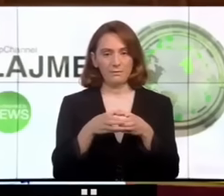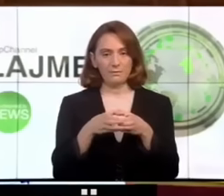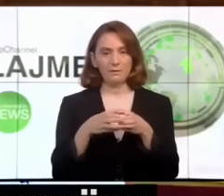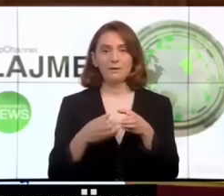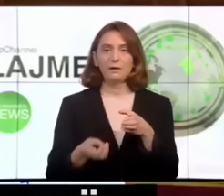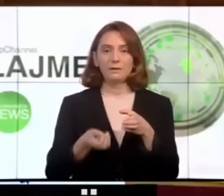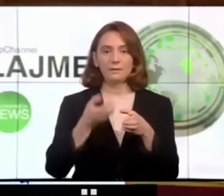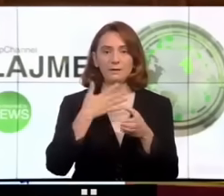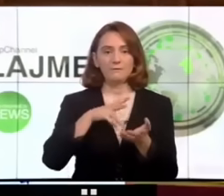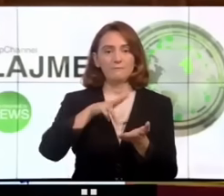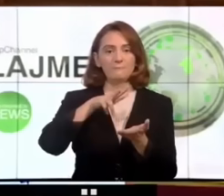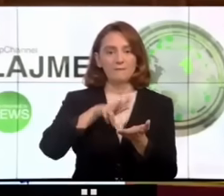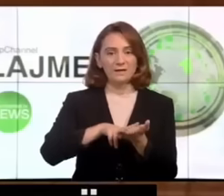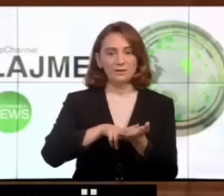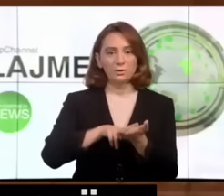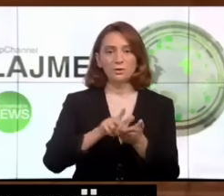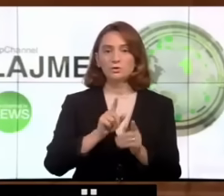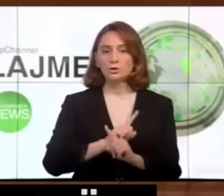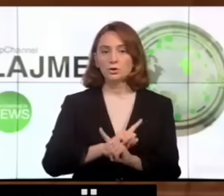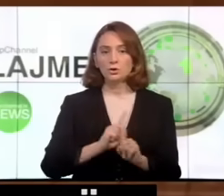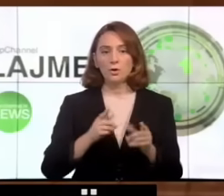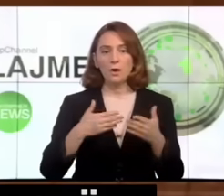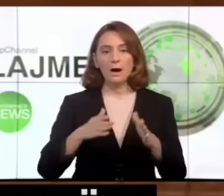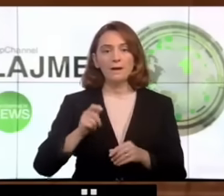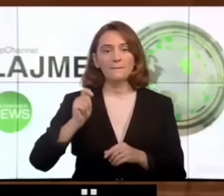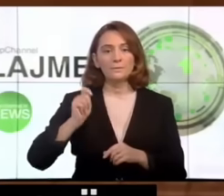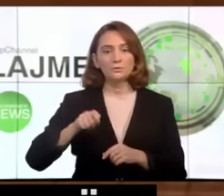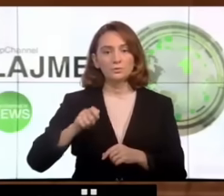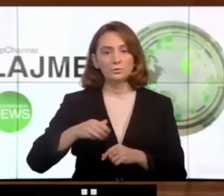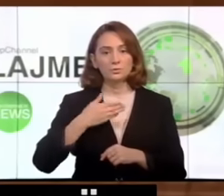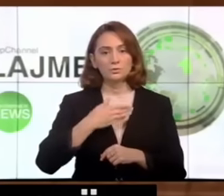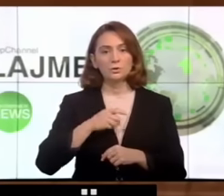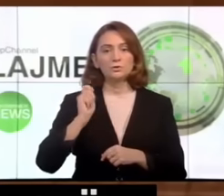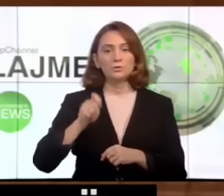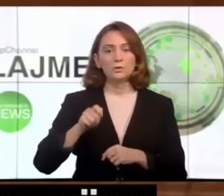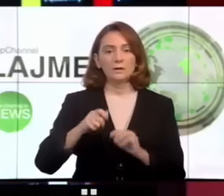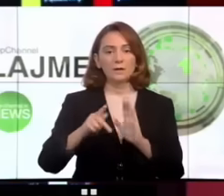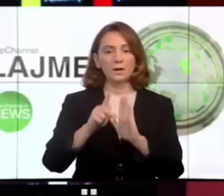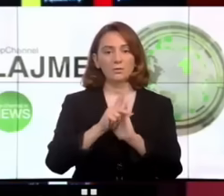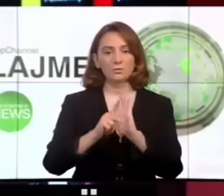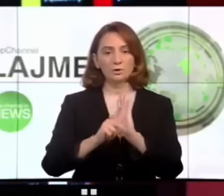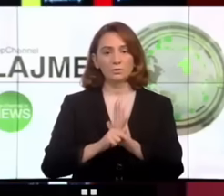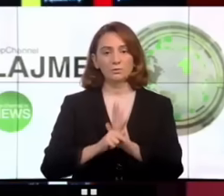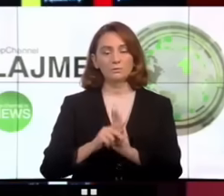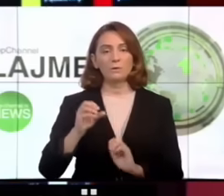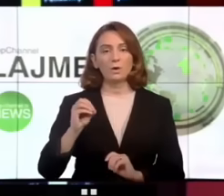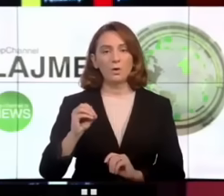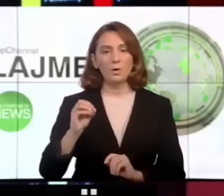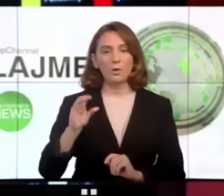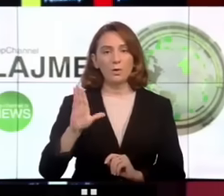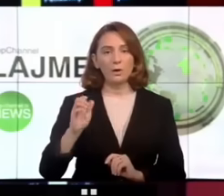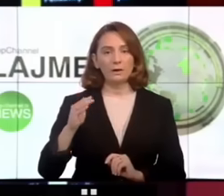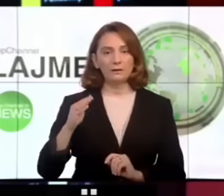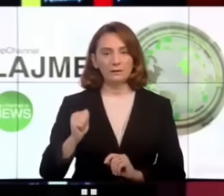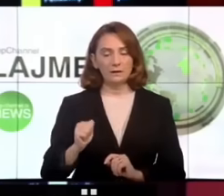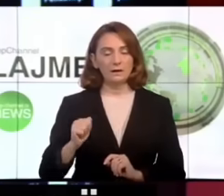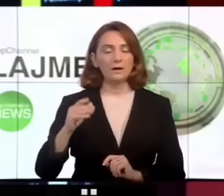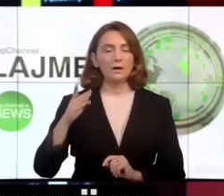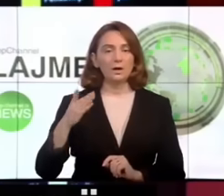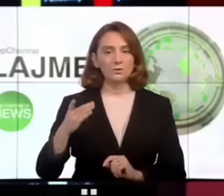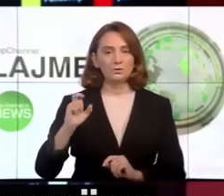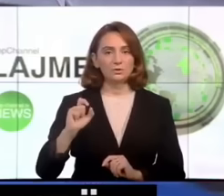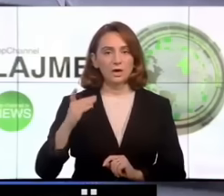shumicës socialiste për mos aquar kushtetuese mandatin e deputetes Olta Gjaçka. Në një reagim pas këtij votimi në